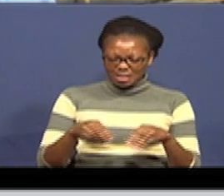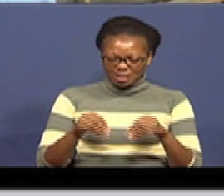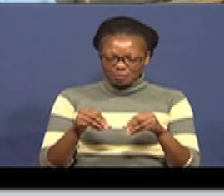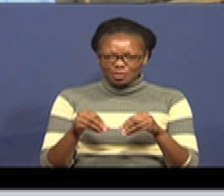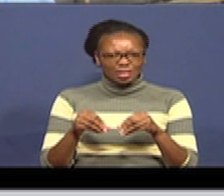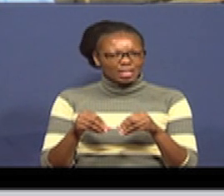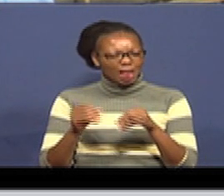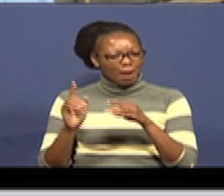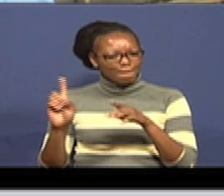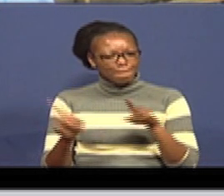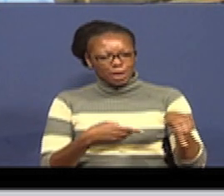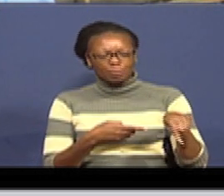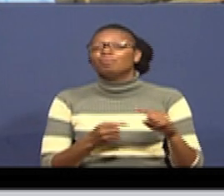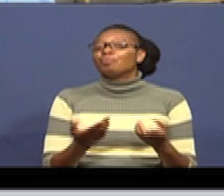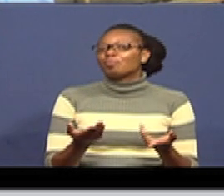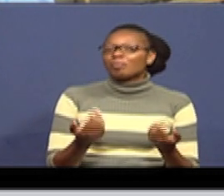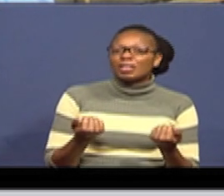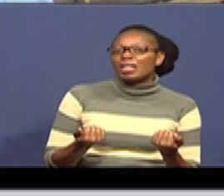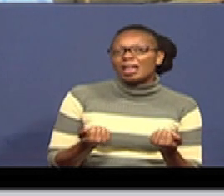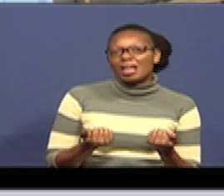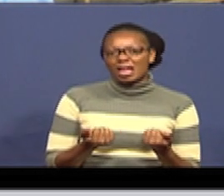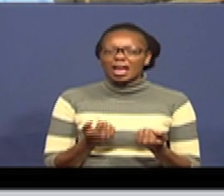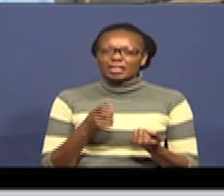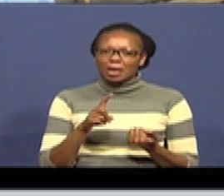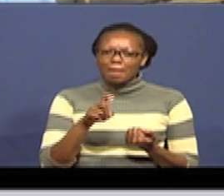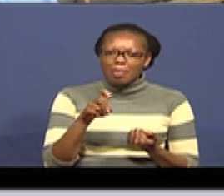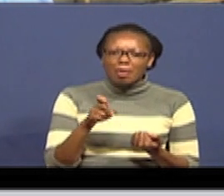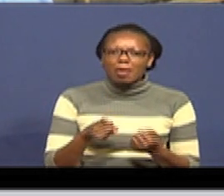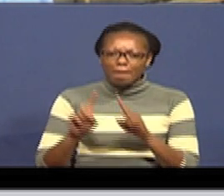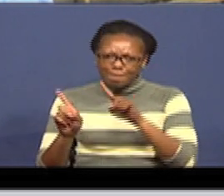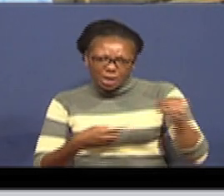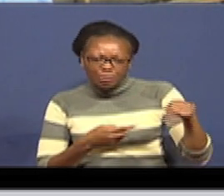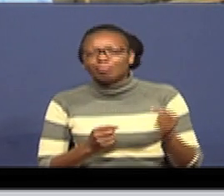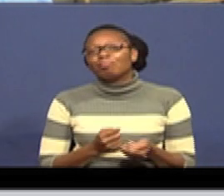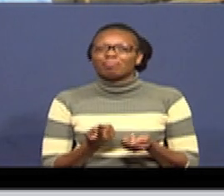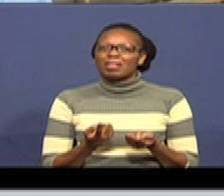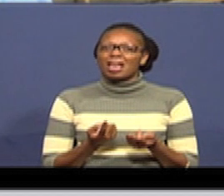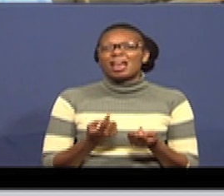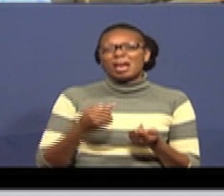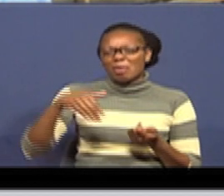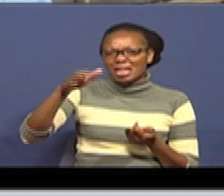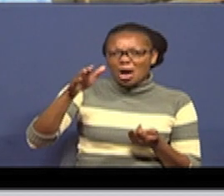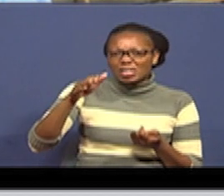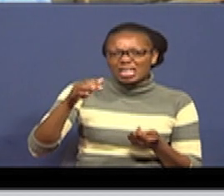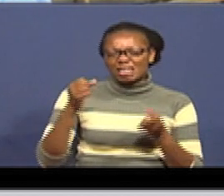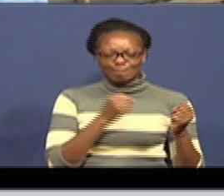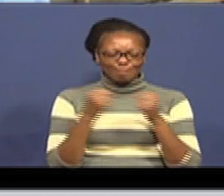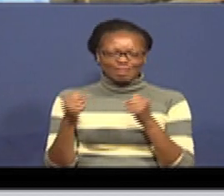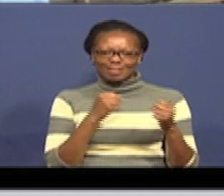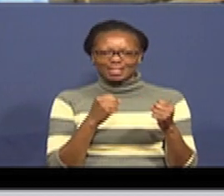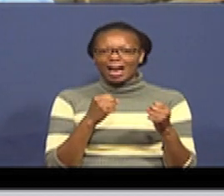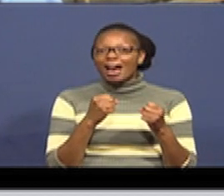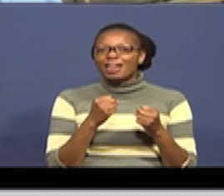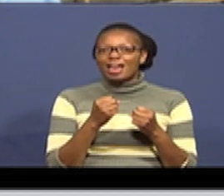ndani umezuia changamoto za mchanga hazipo. Yale magonjwa ambayo yangekuwa akiattack strawberry hapa